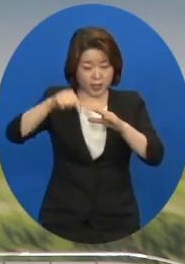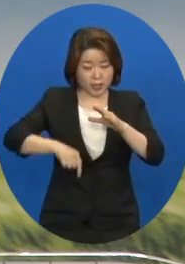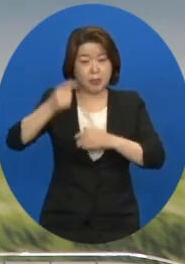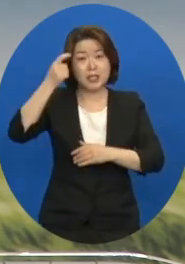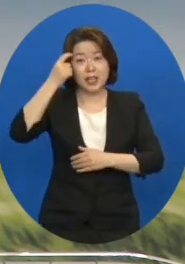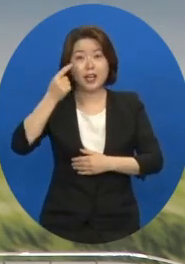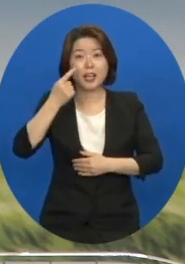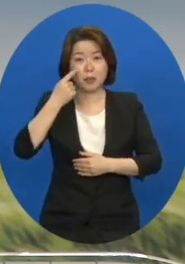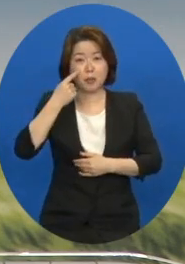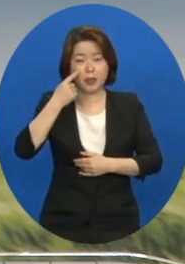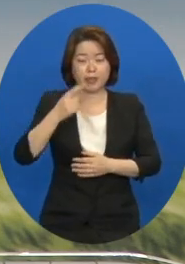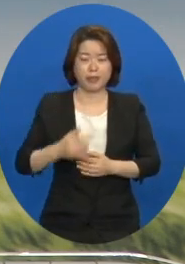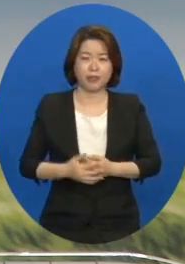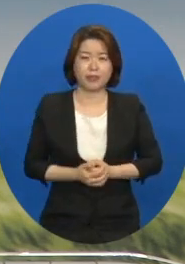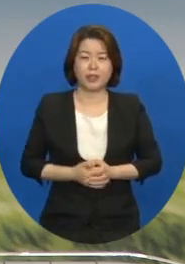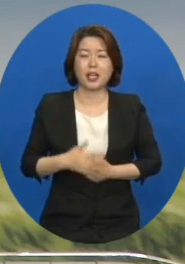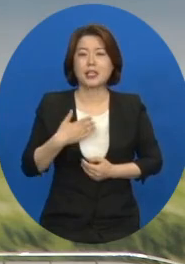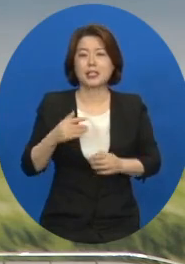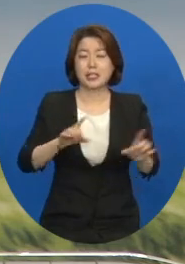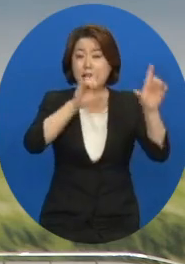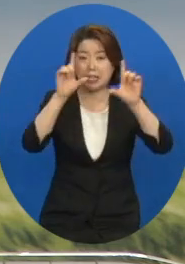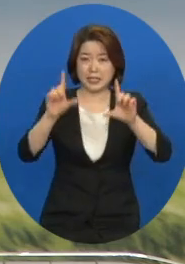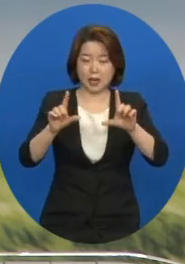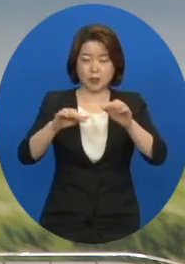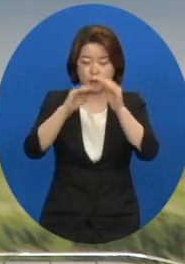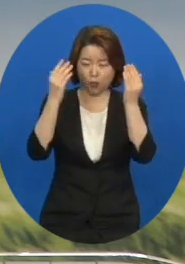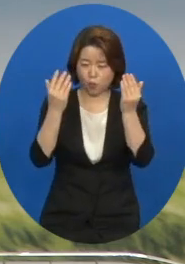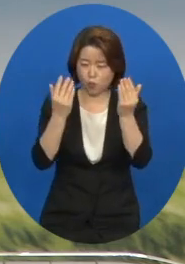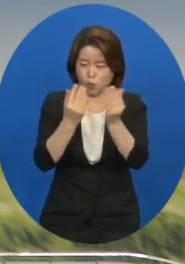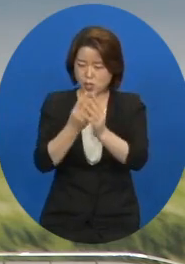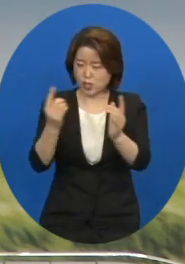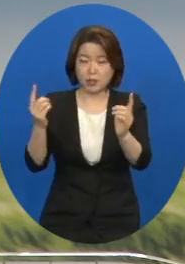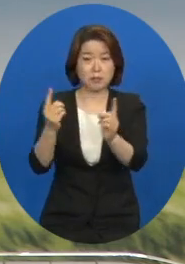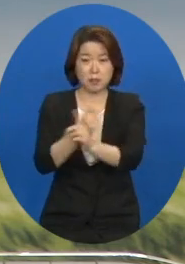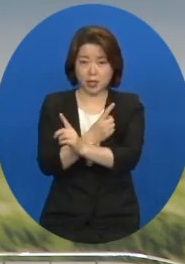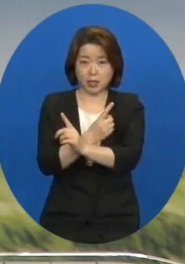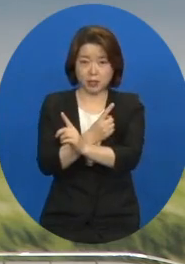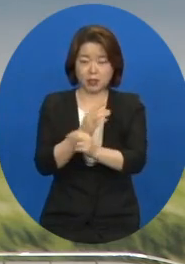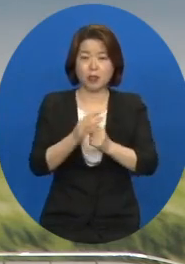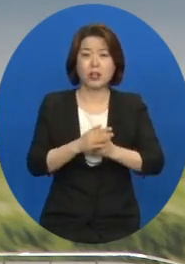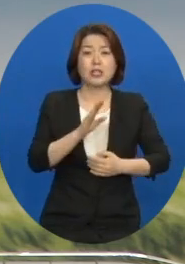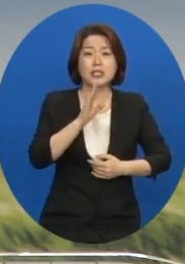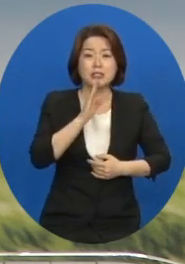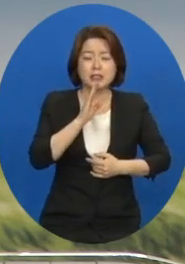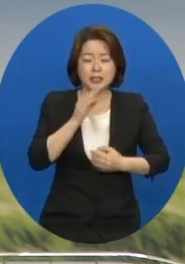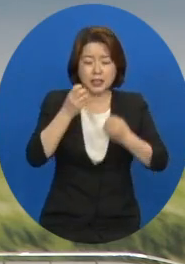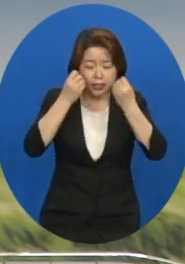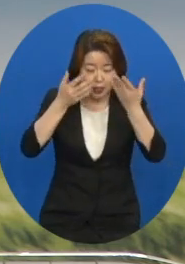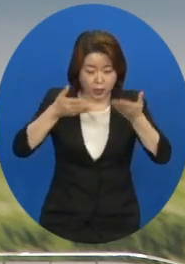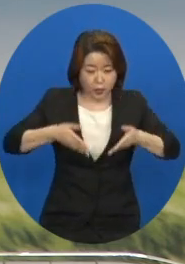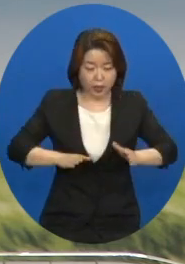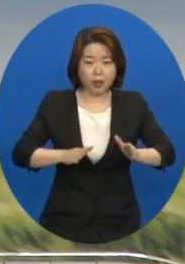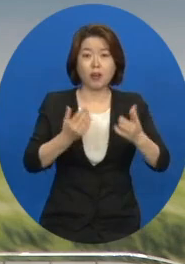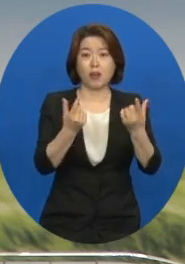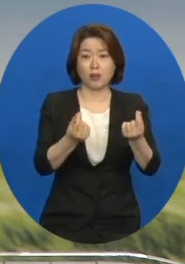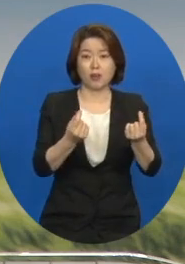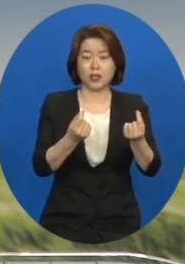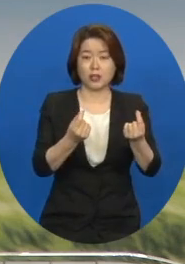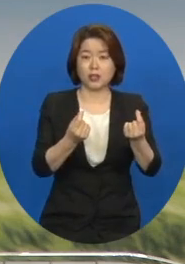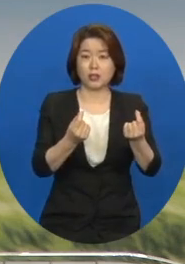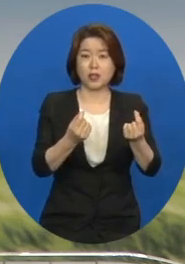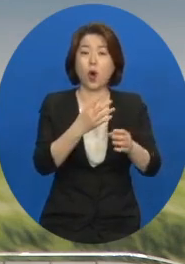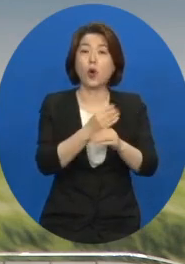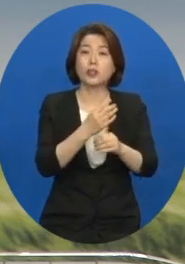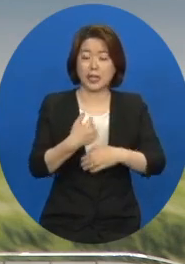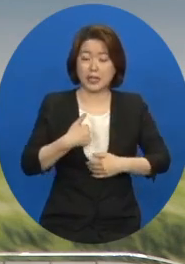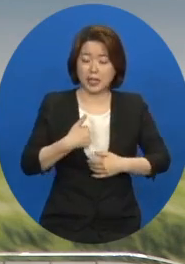보니 제 삶이 완전히 뒤집어진 것, 진짜 제가 거듭나게 된 것, 나는 죽고